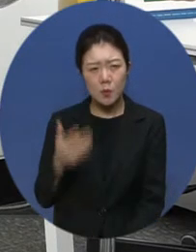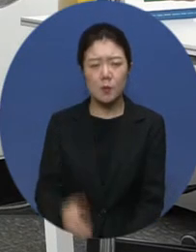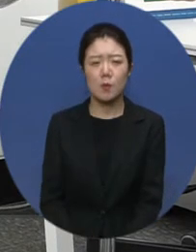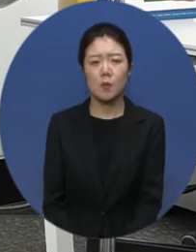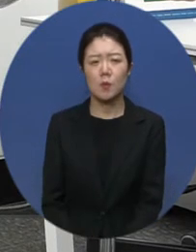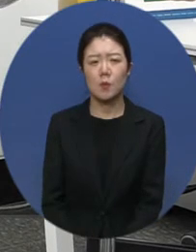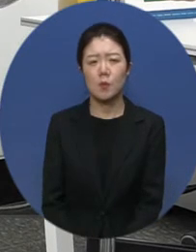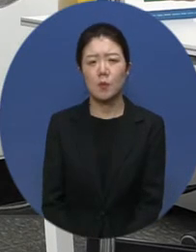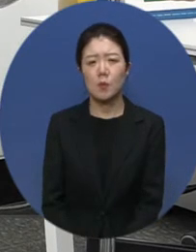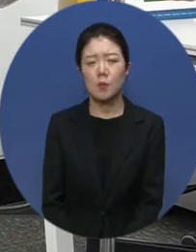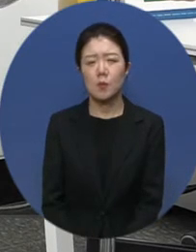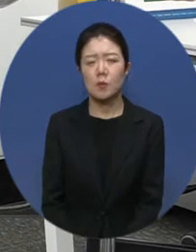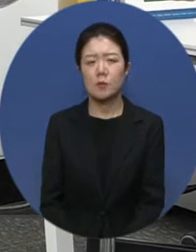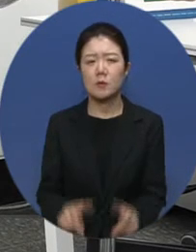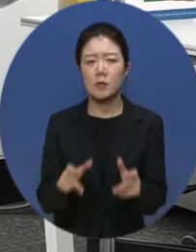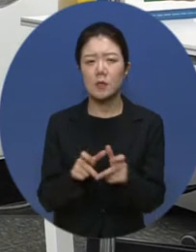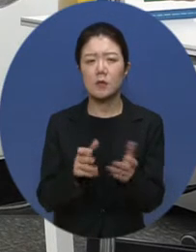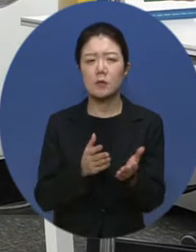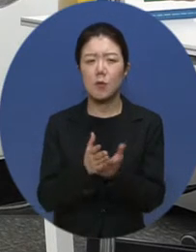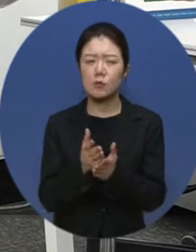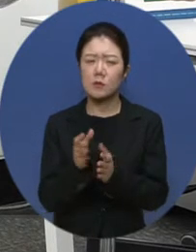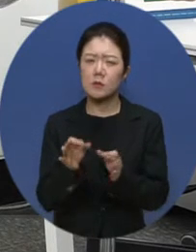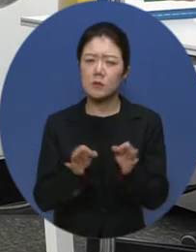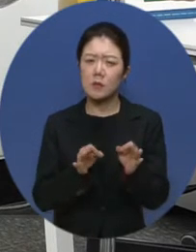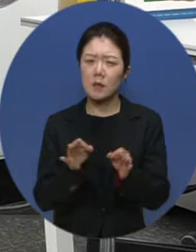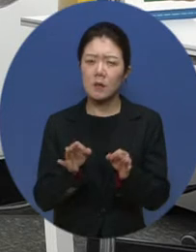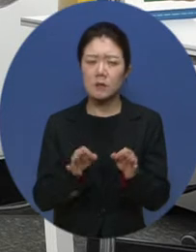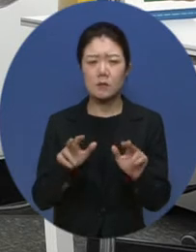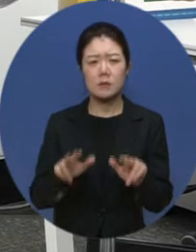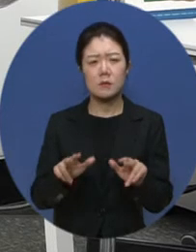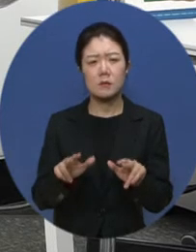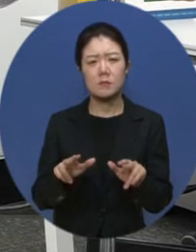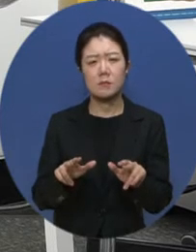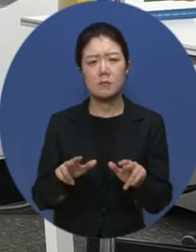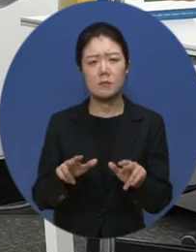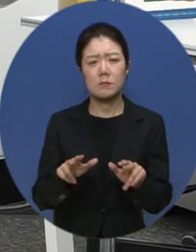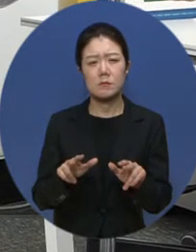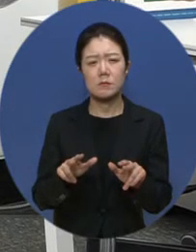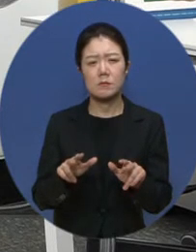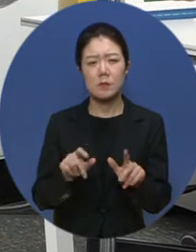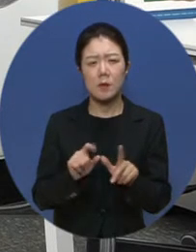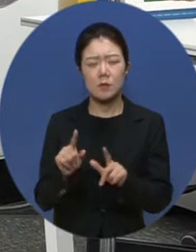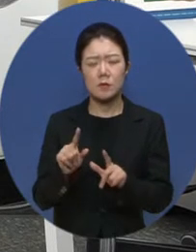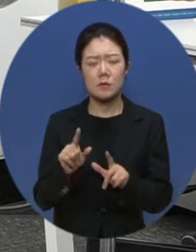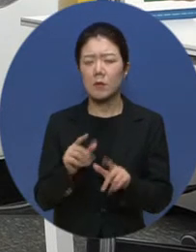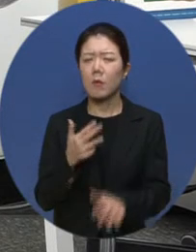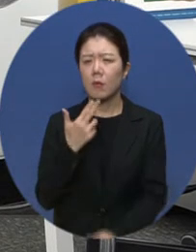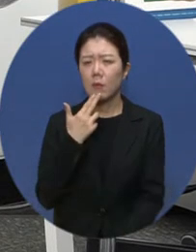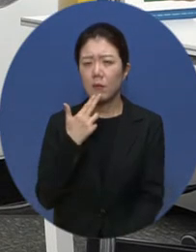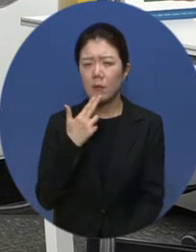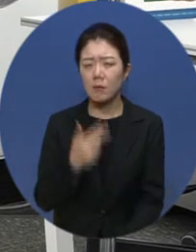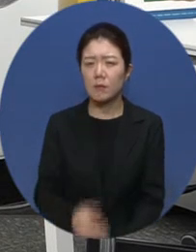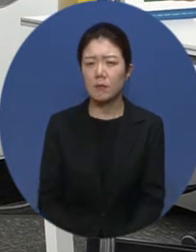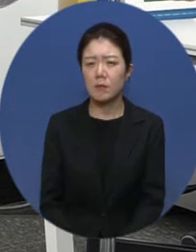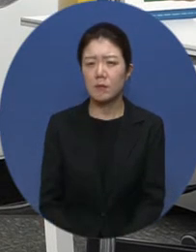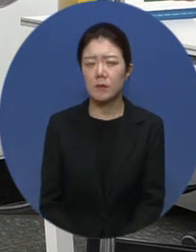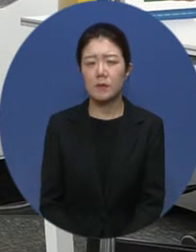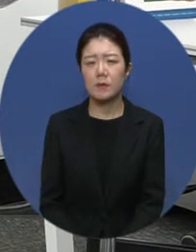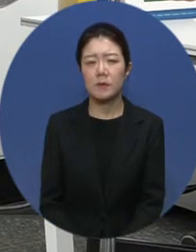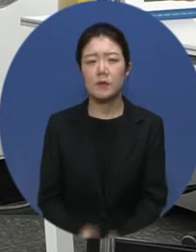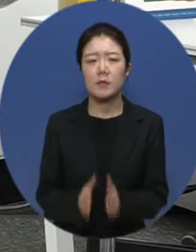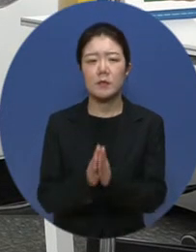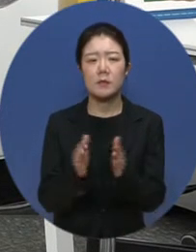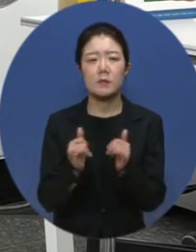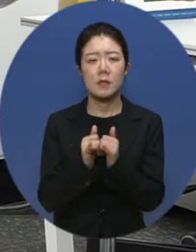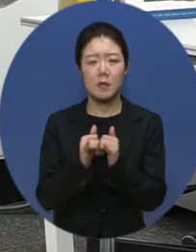될까요? 장애인 전문 시장이라는 게 지금 현재로는 거의 형성되어 있지가 않죠. 그리고